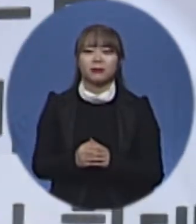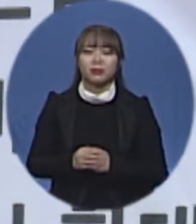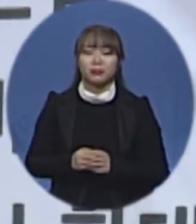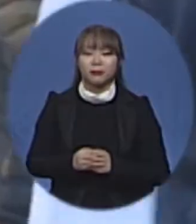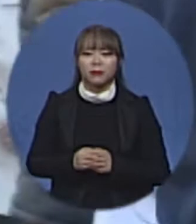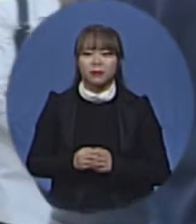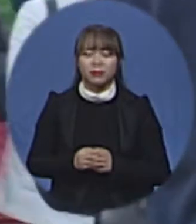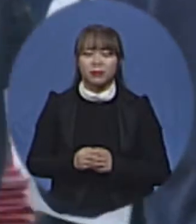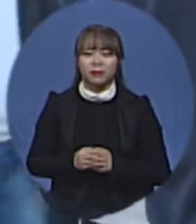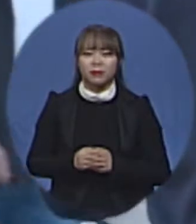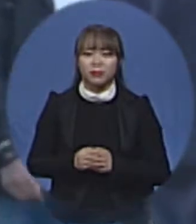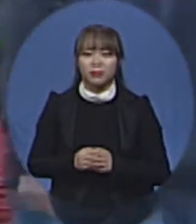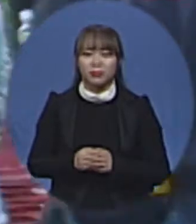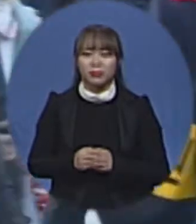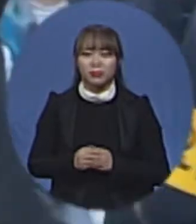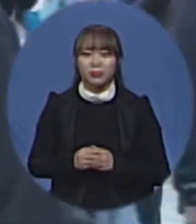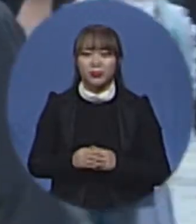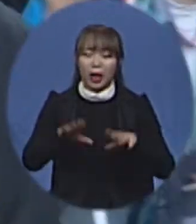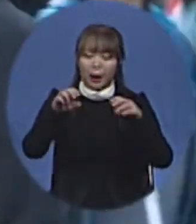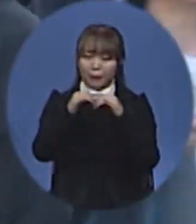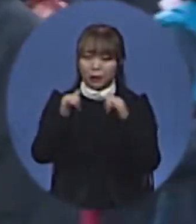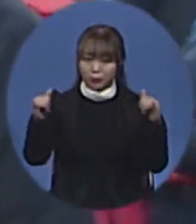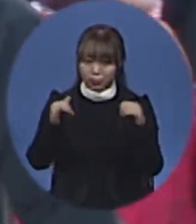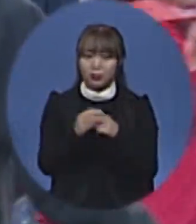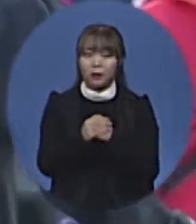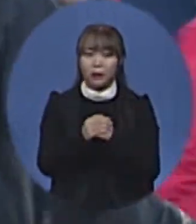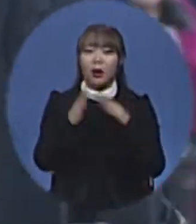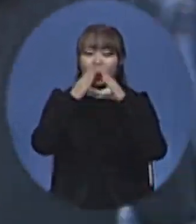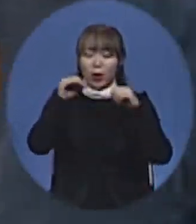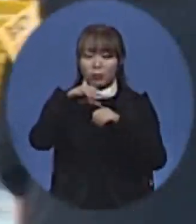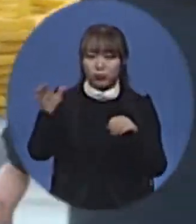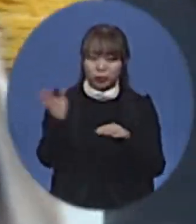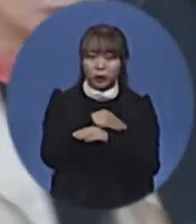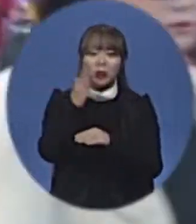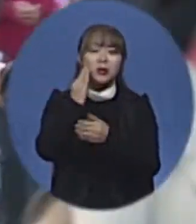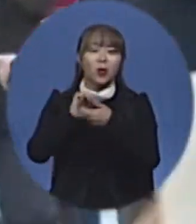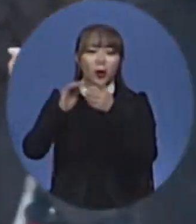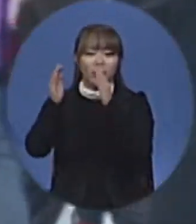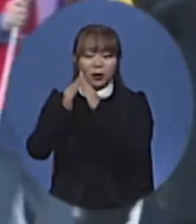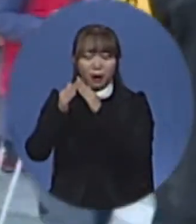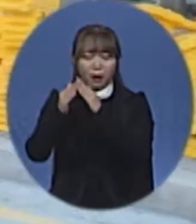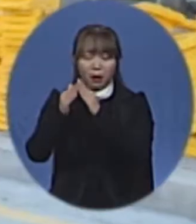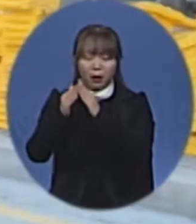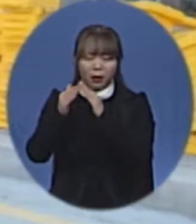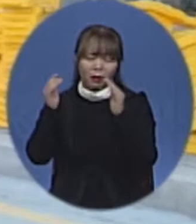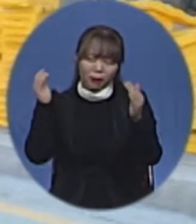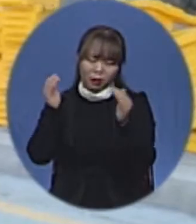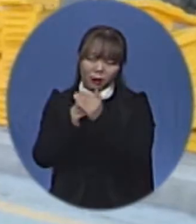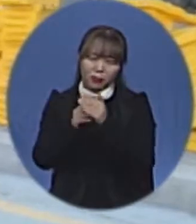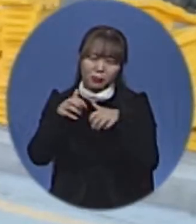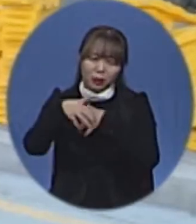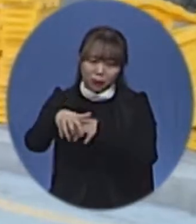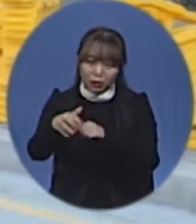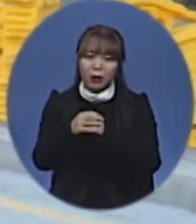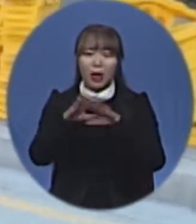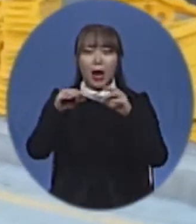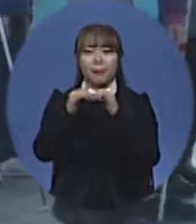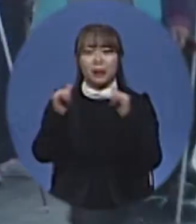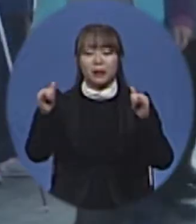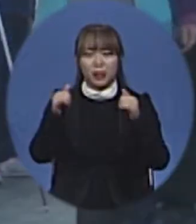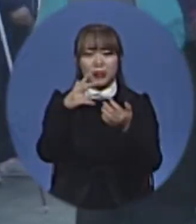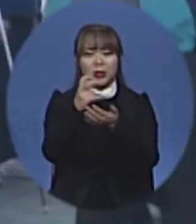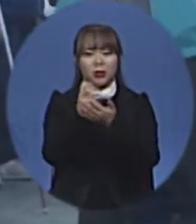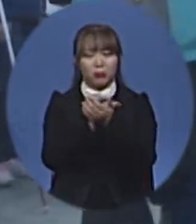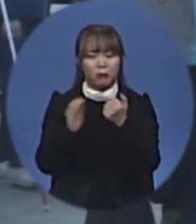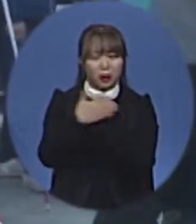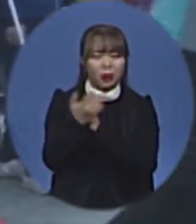여러분. 한편 안마사들은 광화문에서 청와대까지 행진을 진행하며 안마사 제도를 지키기